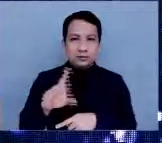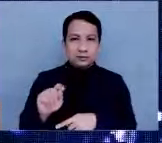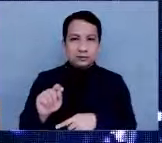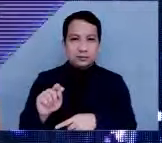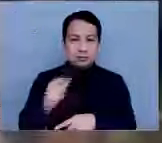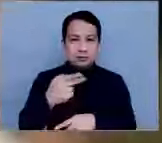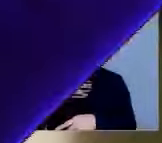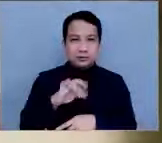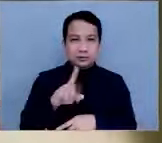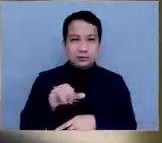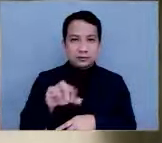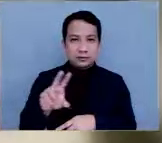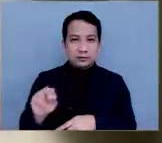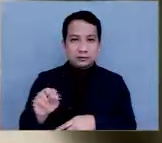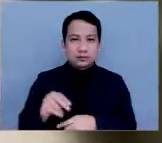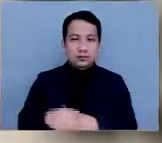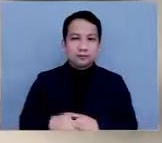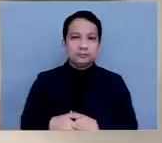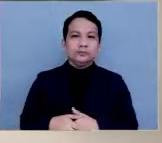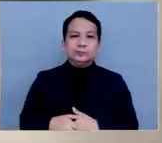Horizon.